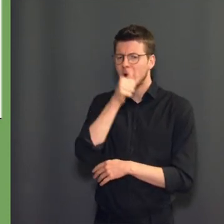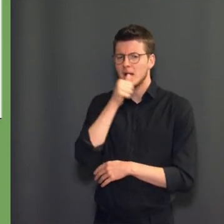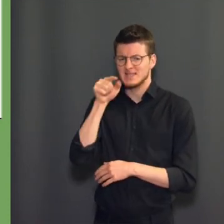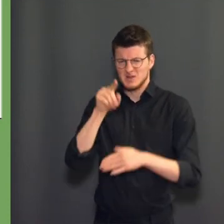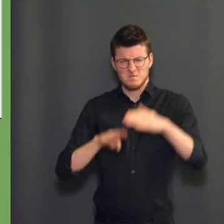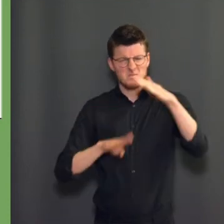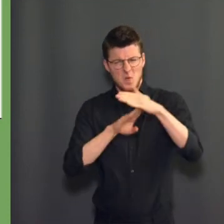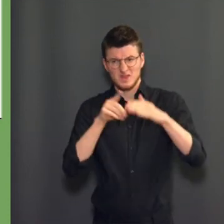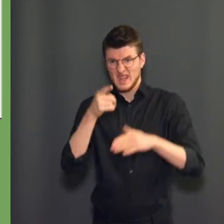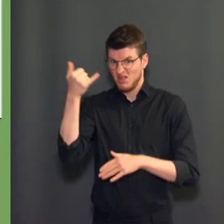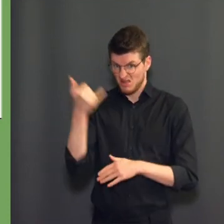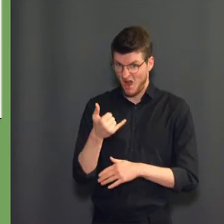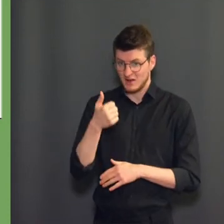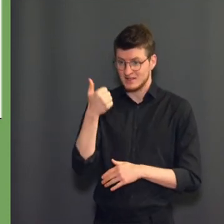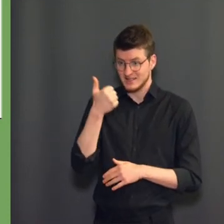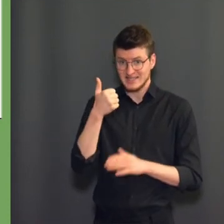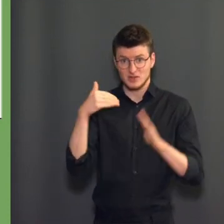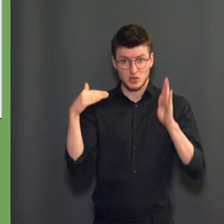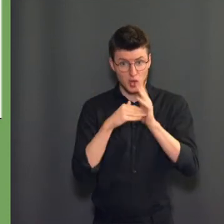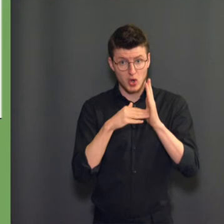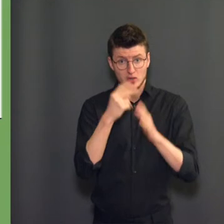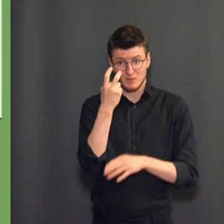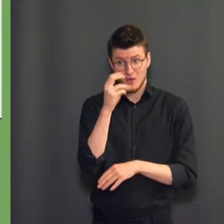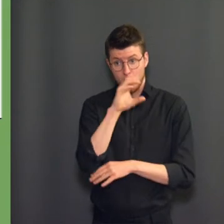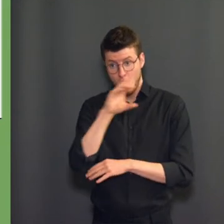6.284 nieuwe besmettingen op 1 dag.